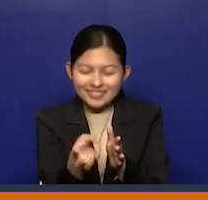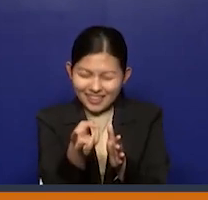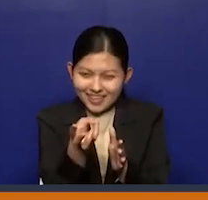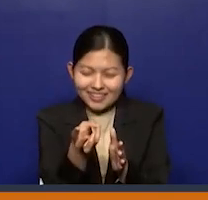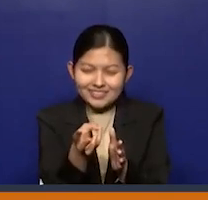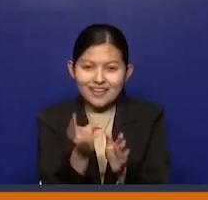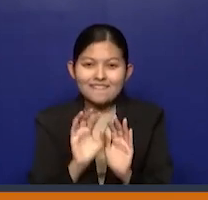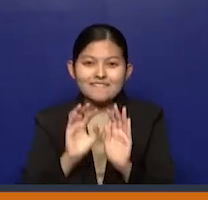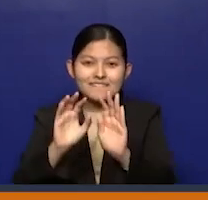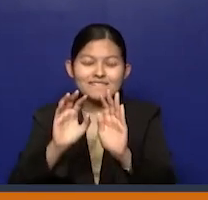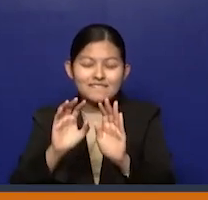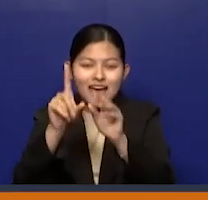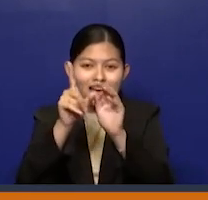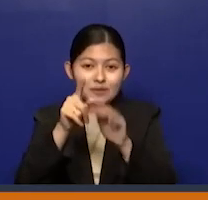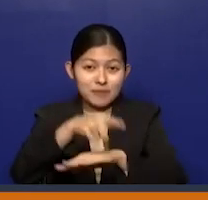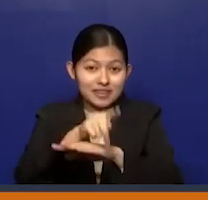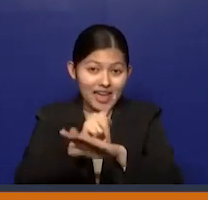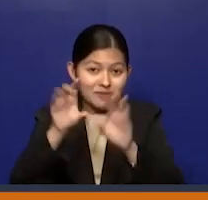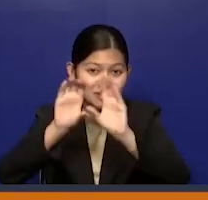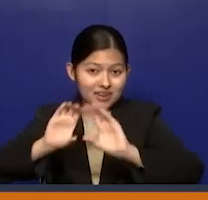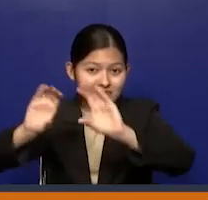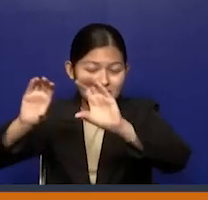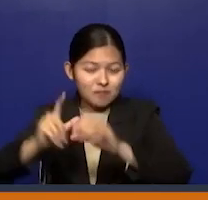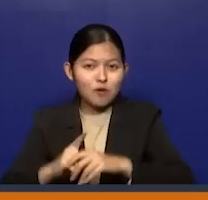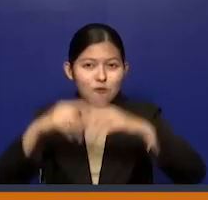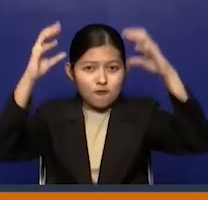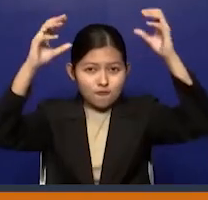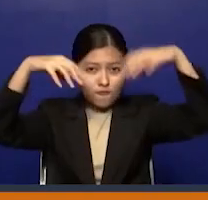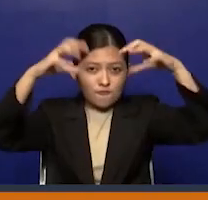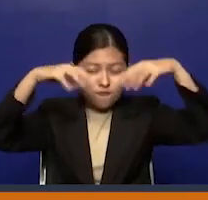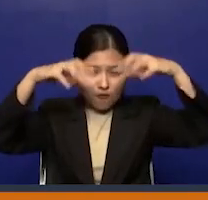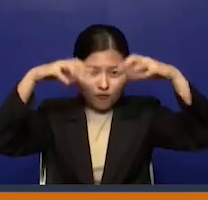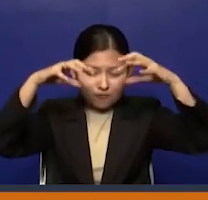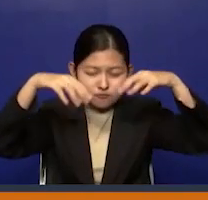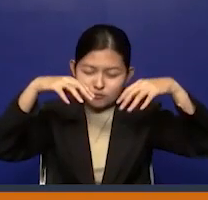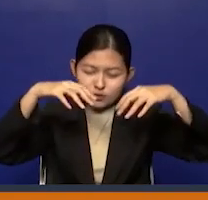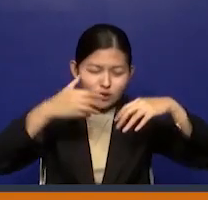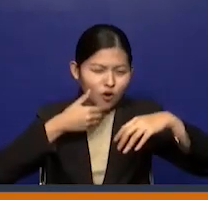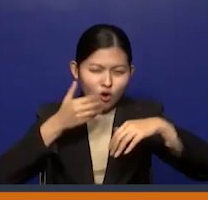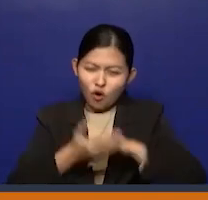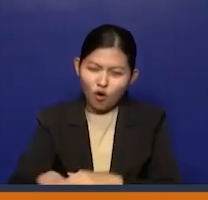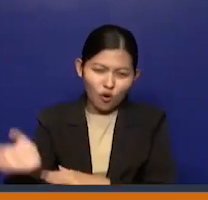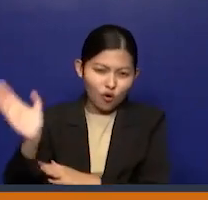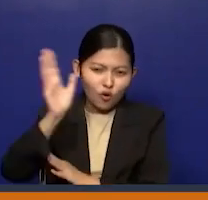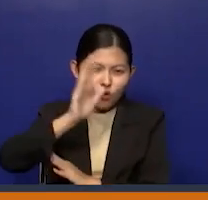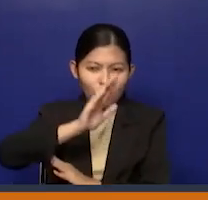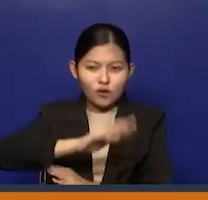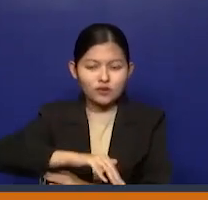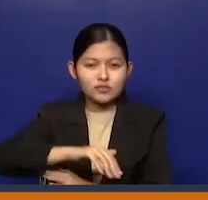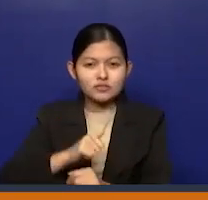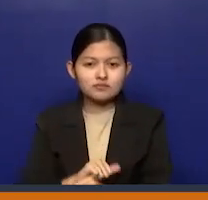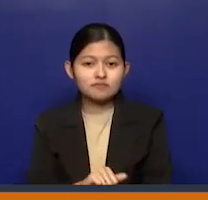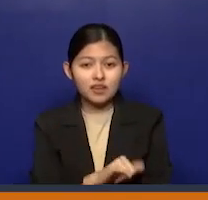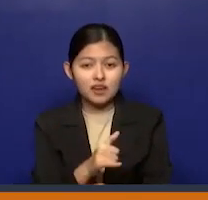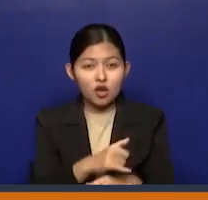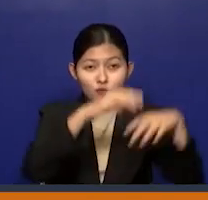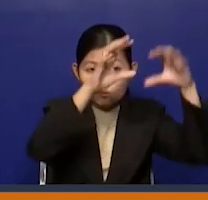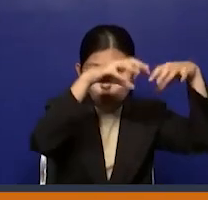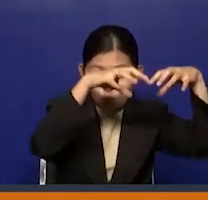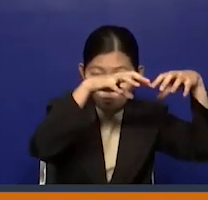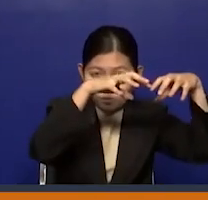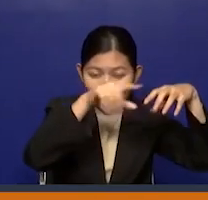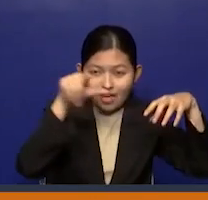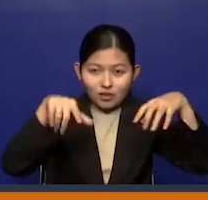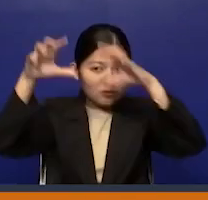ถึงรัฐบาลนะครับมีฝนฟ้าเนี่ยมันตกตลอดเวลานะครับเมื่อจะตกที่ 1บ้าน